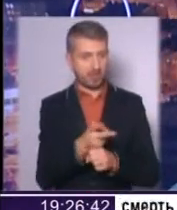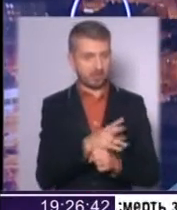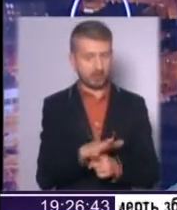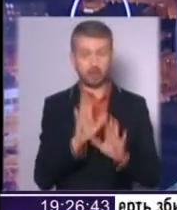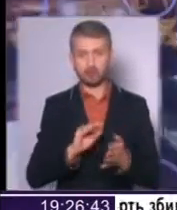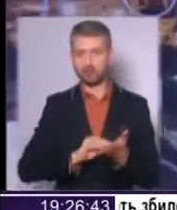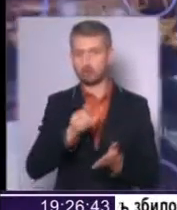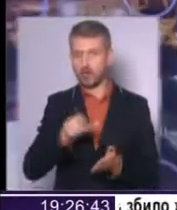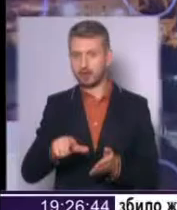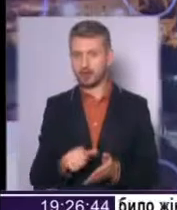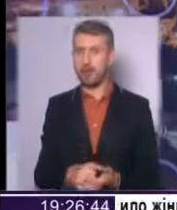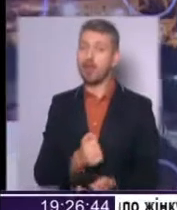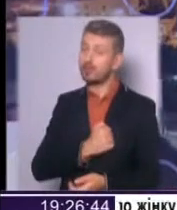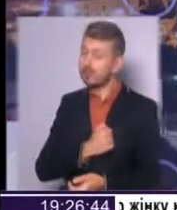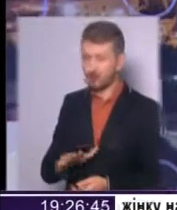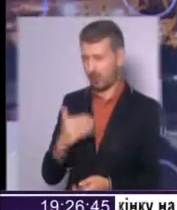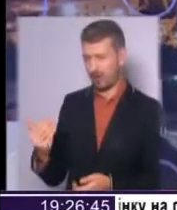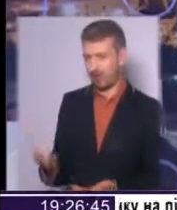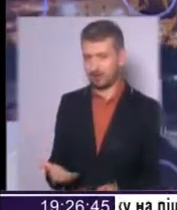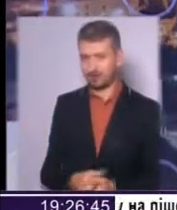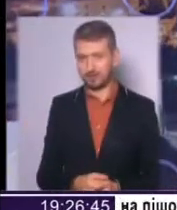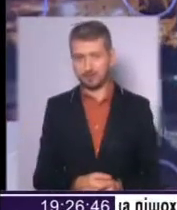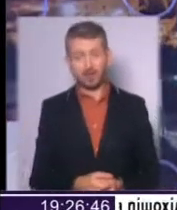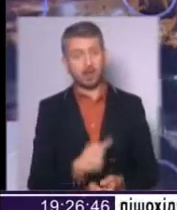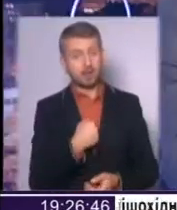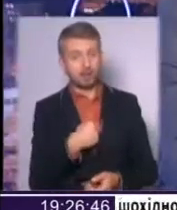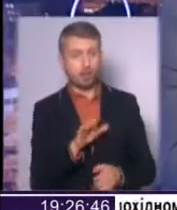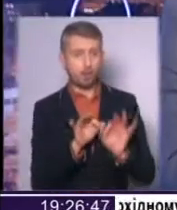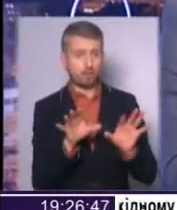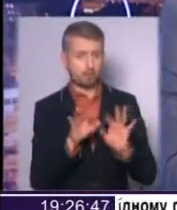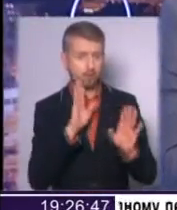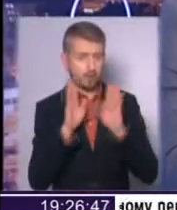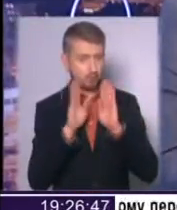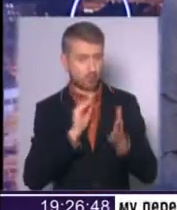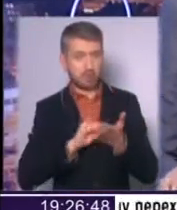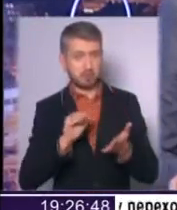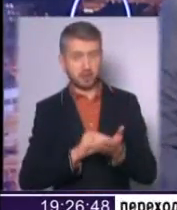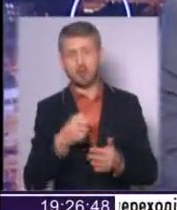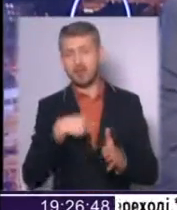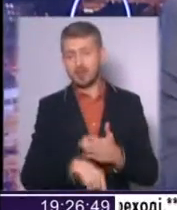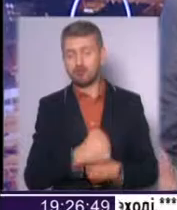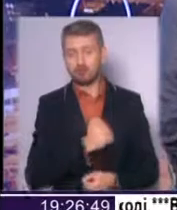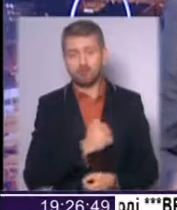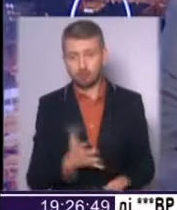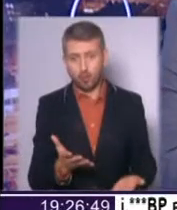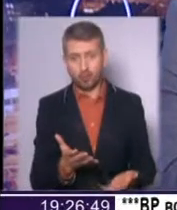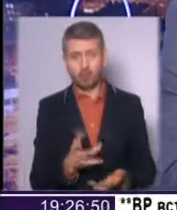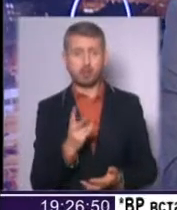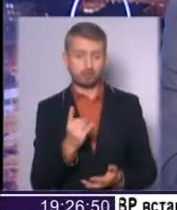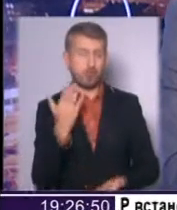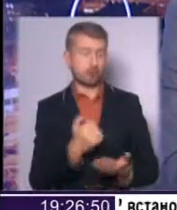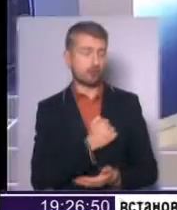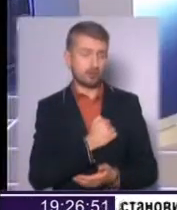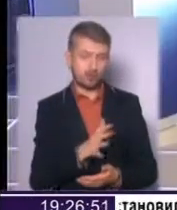увагу, можливо, від голосування, можливо, ще щось там. Бо мене дуже цікавий випадок, так, якщо замінували, там